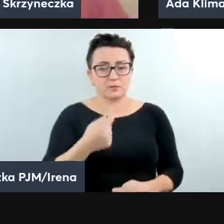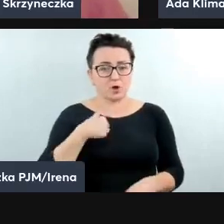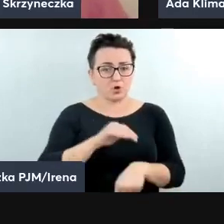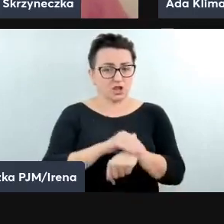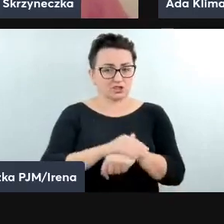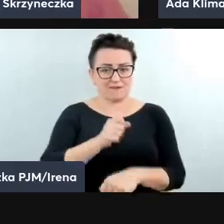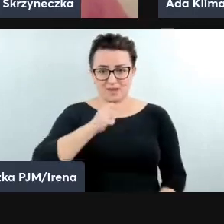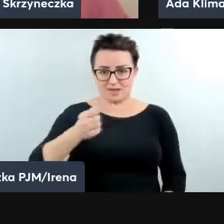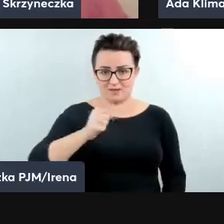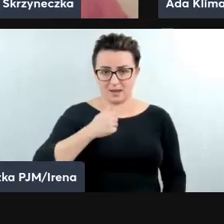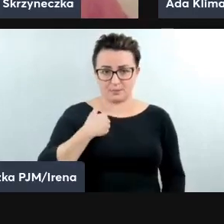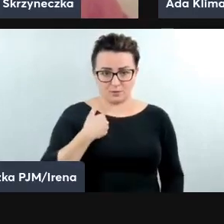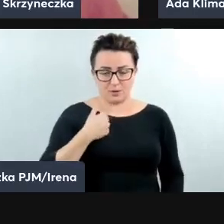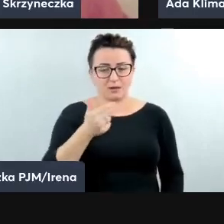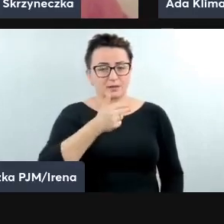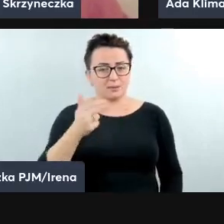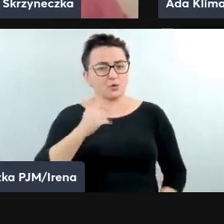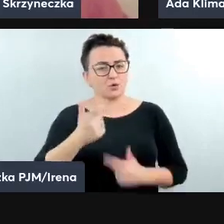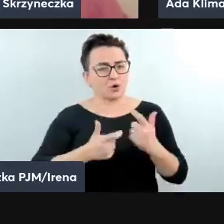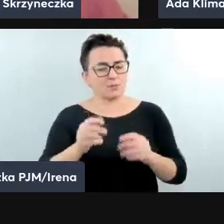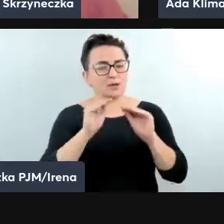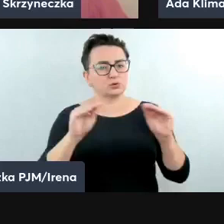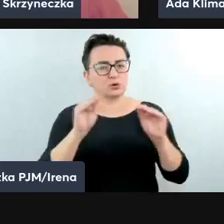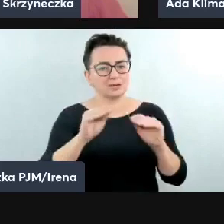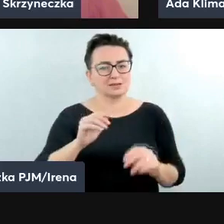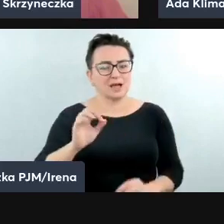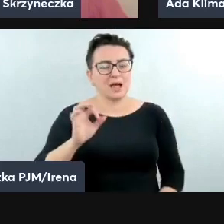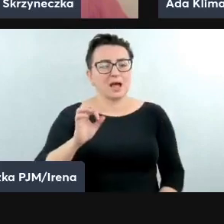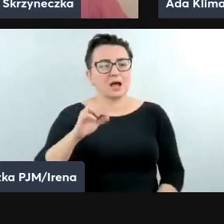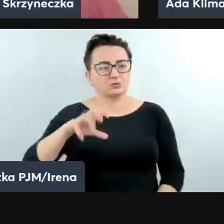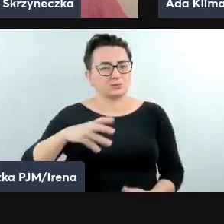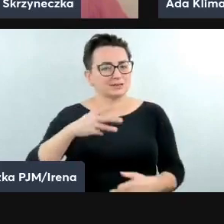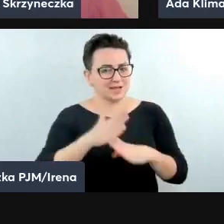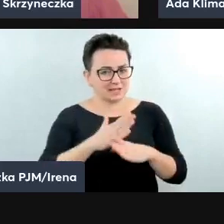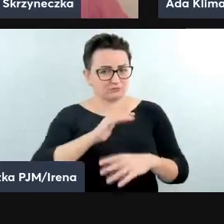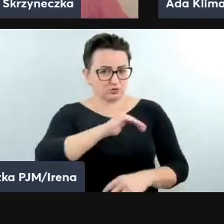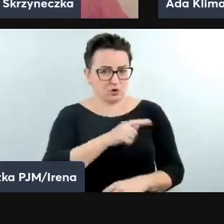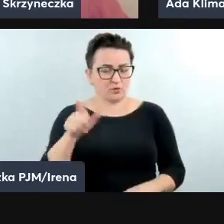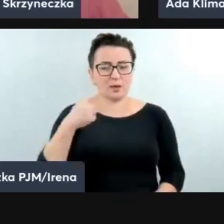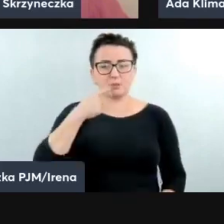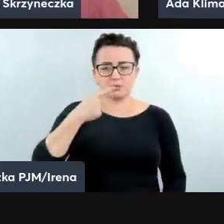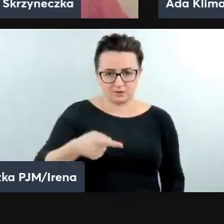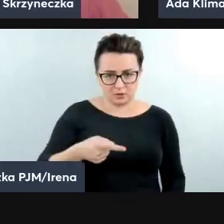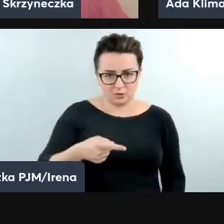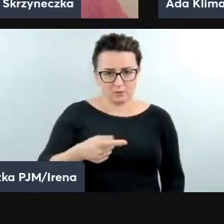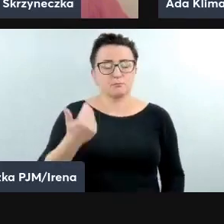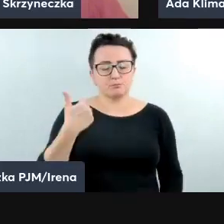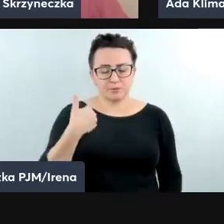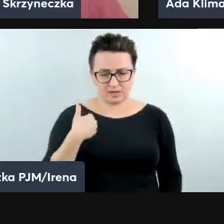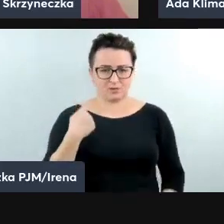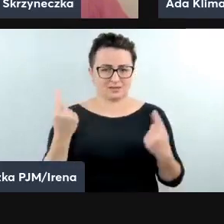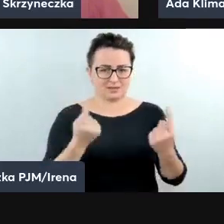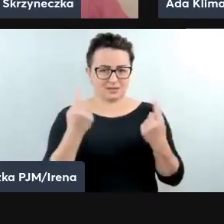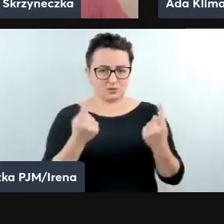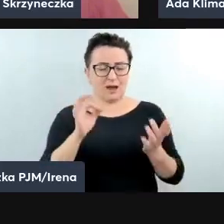edukacji seksualnej w szkołach i ona powiedziała coś takiego, że miała taką sytuację, że miała akurat dzieloną lekcję, to też jest kontrowersyjne,